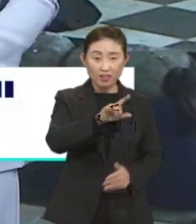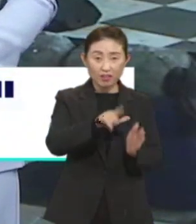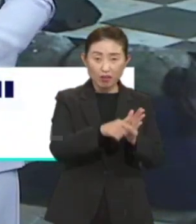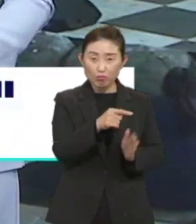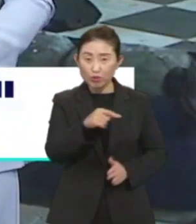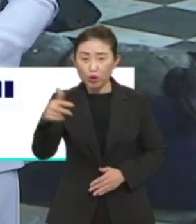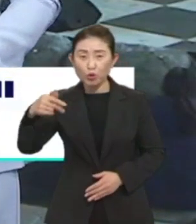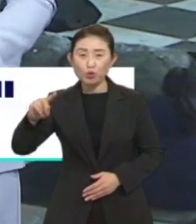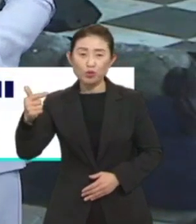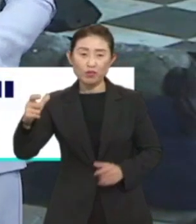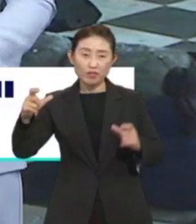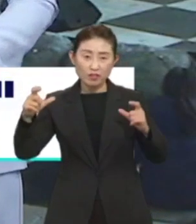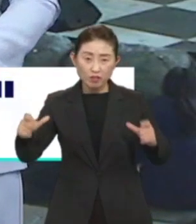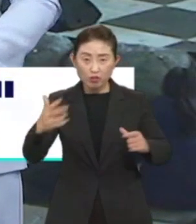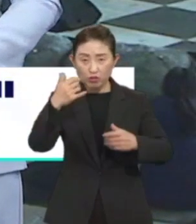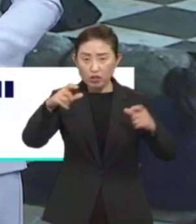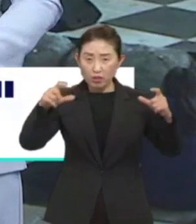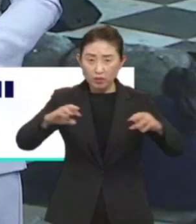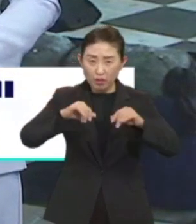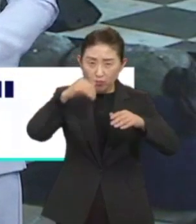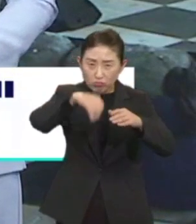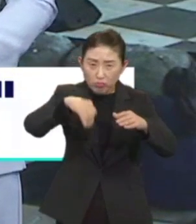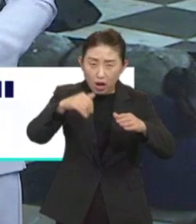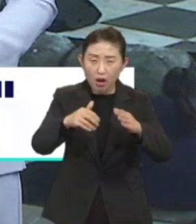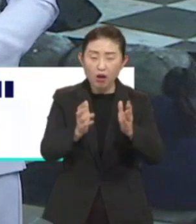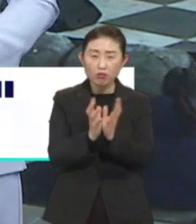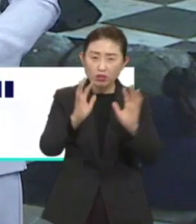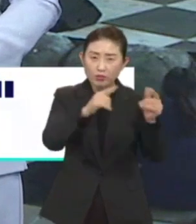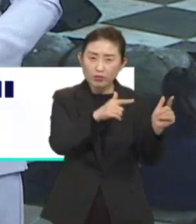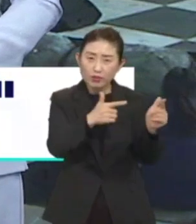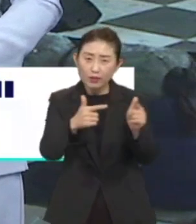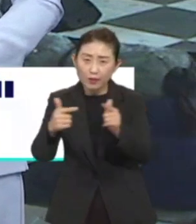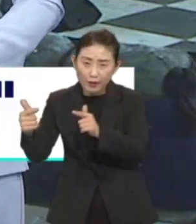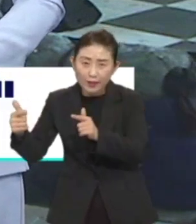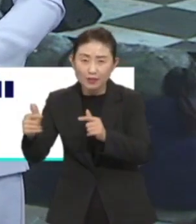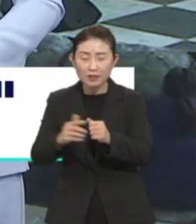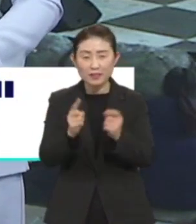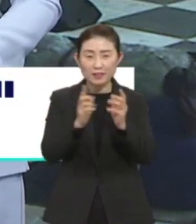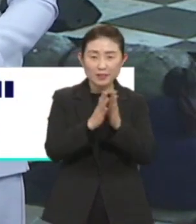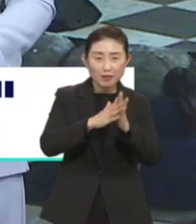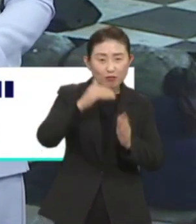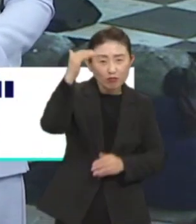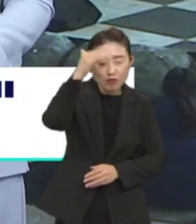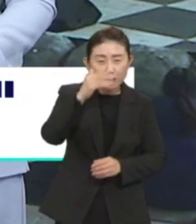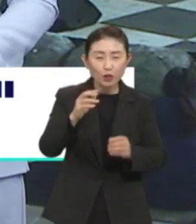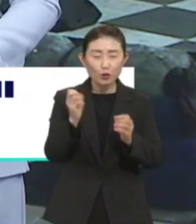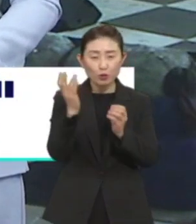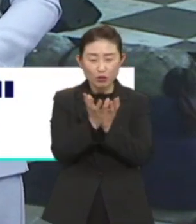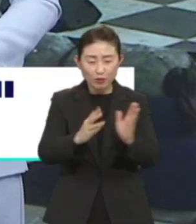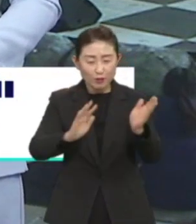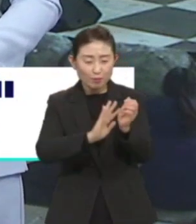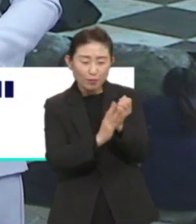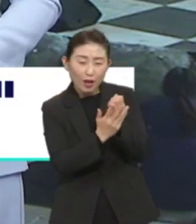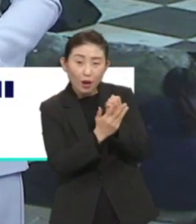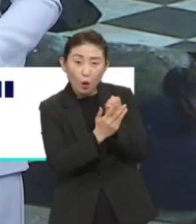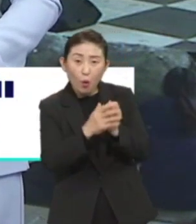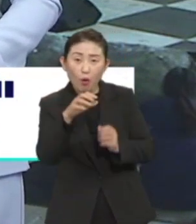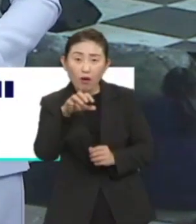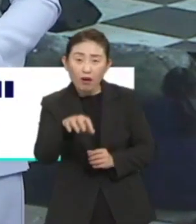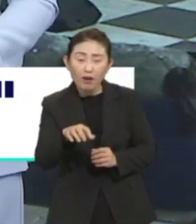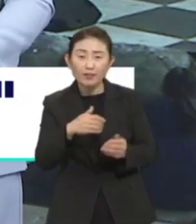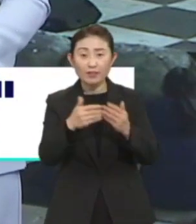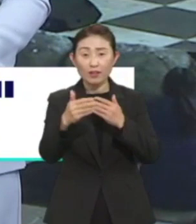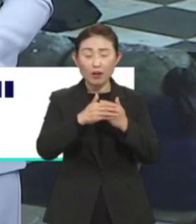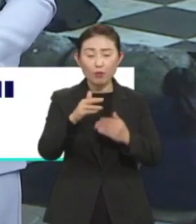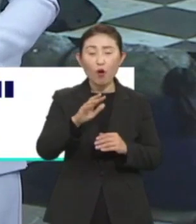석기시대부터 조선시대까지 충남 지역에서 출토된 유물들을 오감을 활용해 느껴볼 수 있는 전시가 국립공주박물관에서 막을